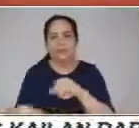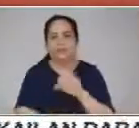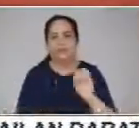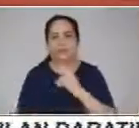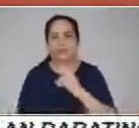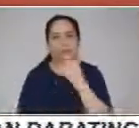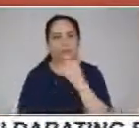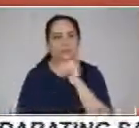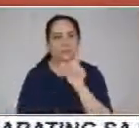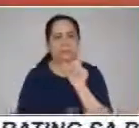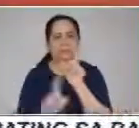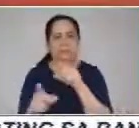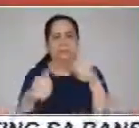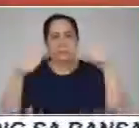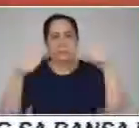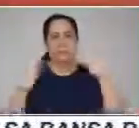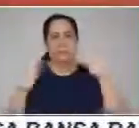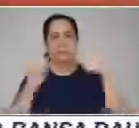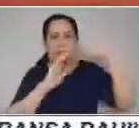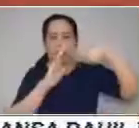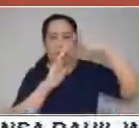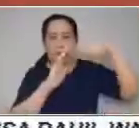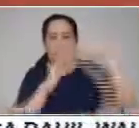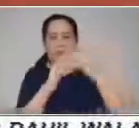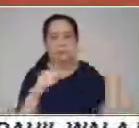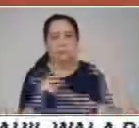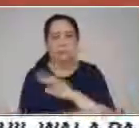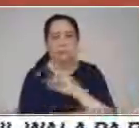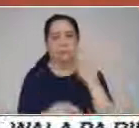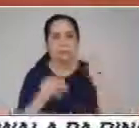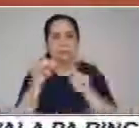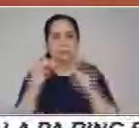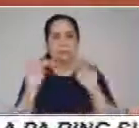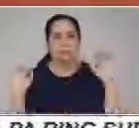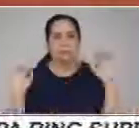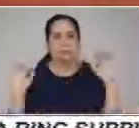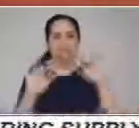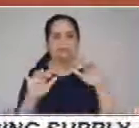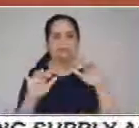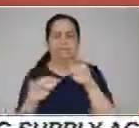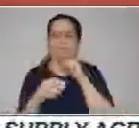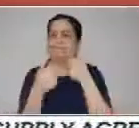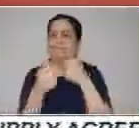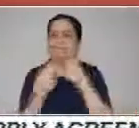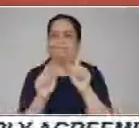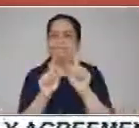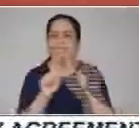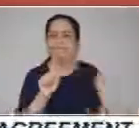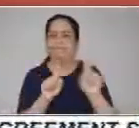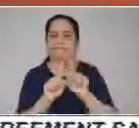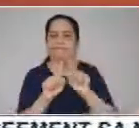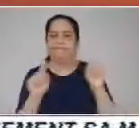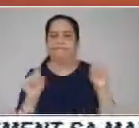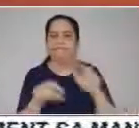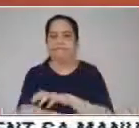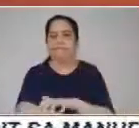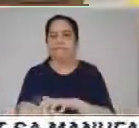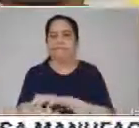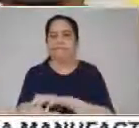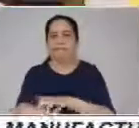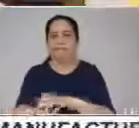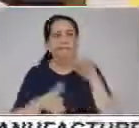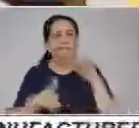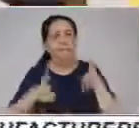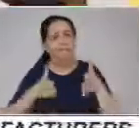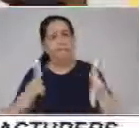Let's remember all the safety protocols. Tayo na yung mag-ingat bilang mga mamamayan ng ating bansa. Naomi, yung ano yata, yung face-to-face, no? Sinasuggest din